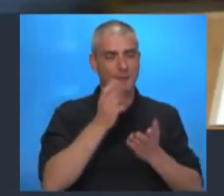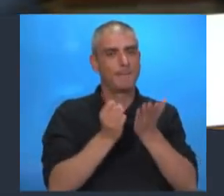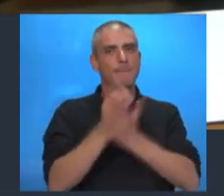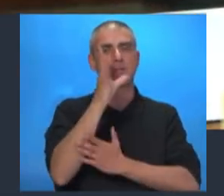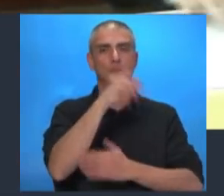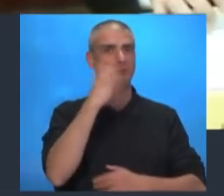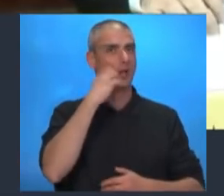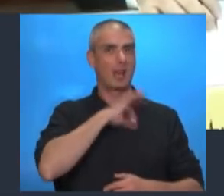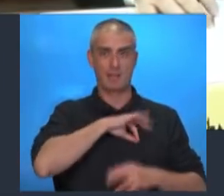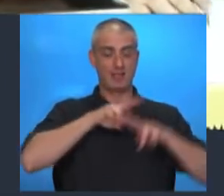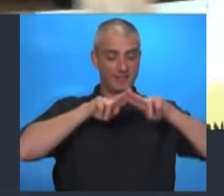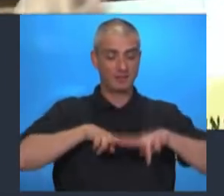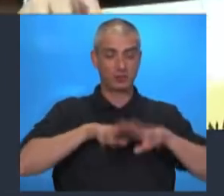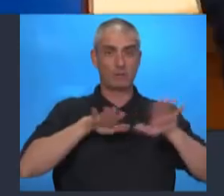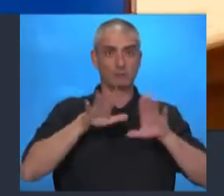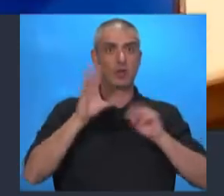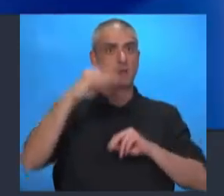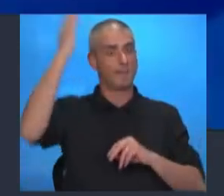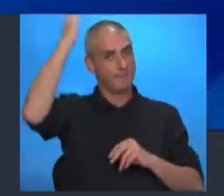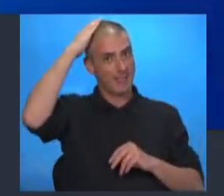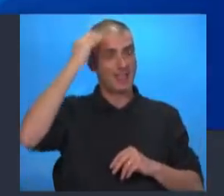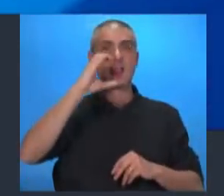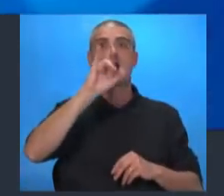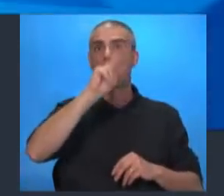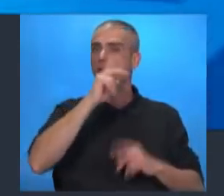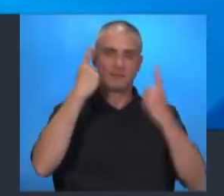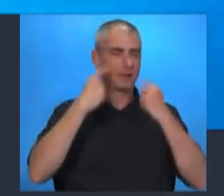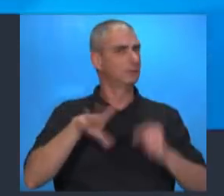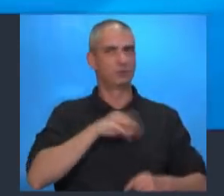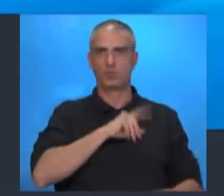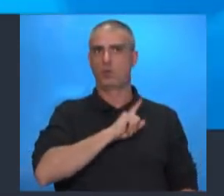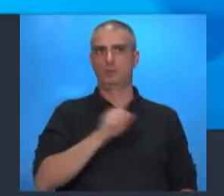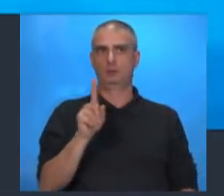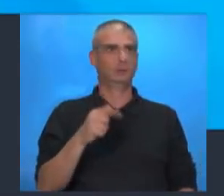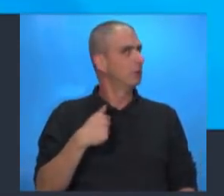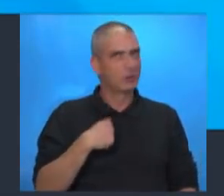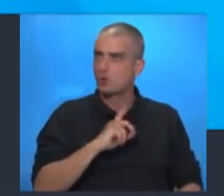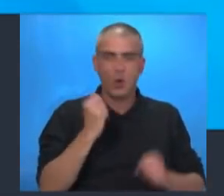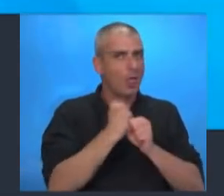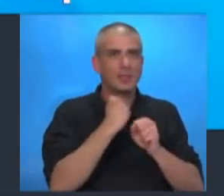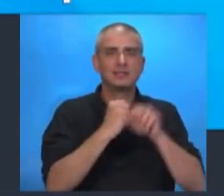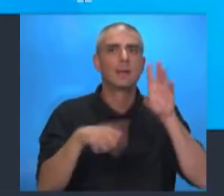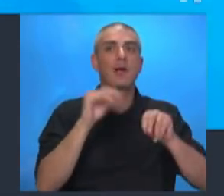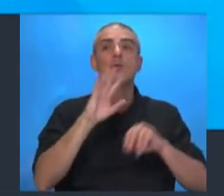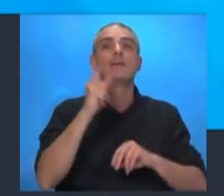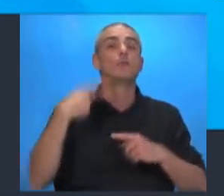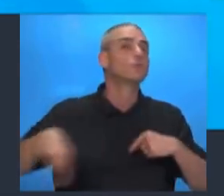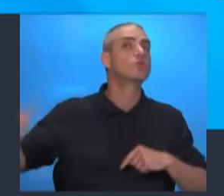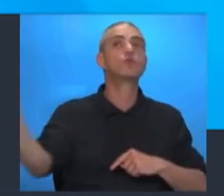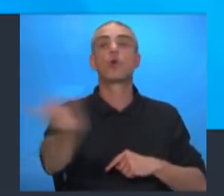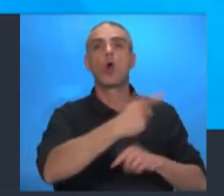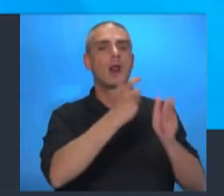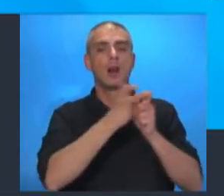והישארות בממשלה עם בנט, כחלון והחרדים, לא באה בחשבון. אנחנו לא נלך לבחירות אם תהיה הסכמה בין כל